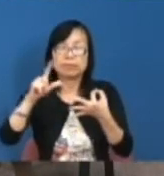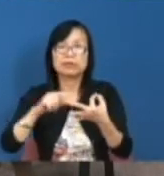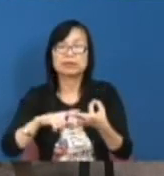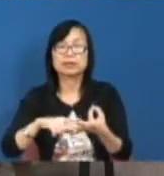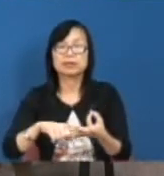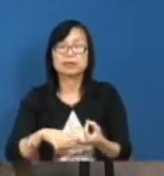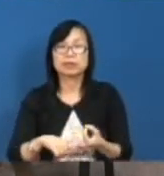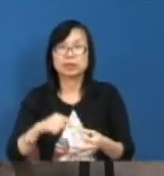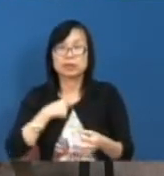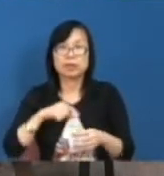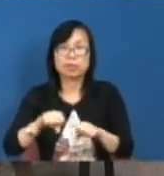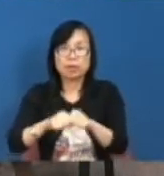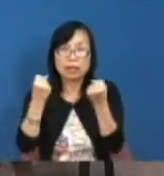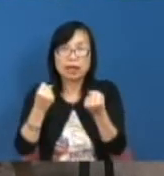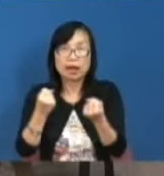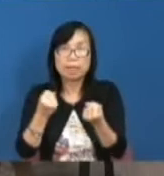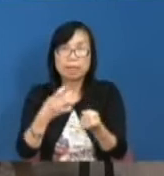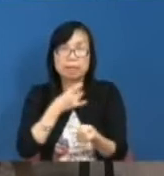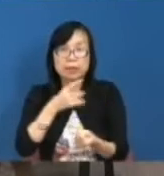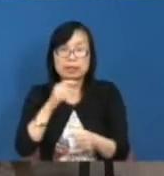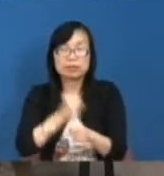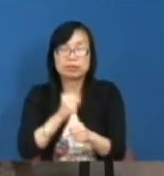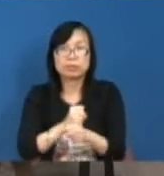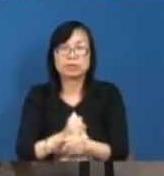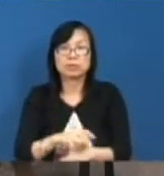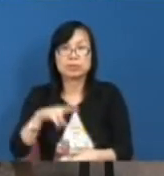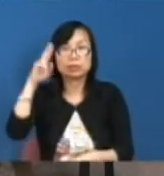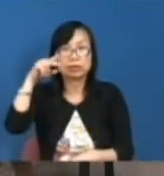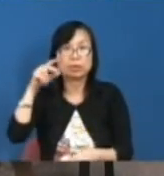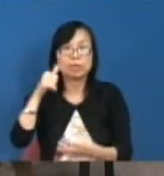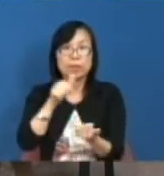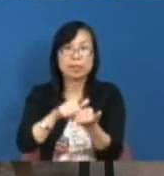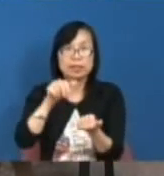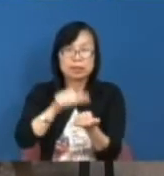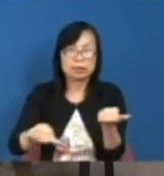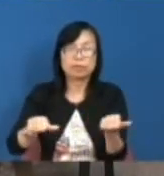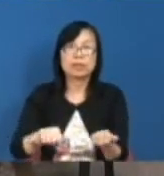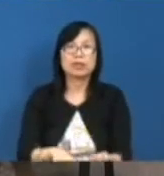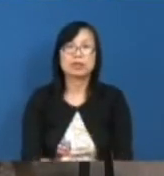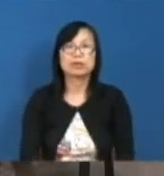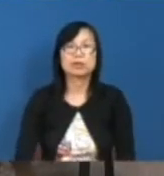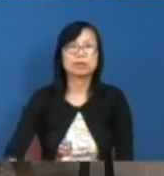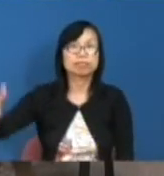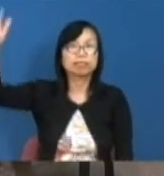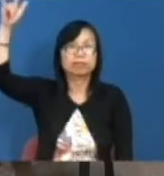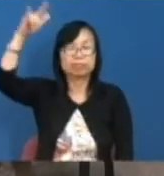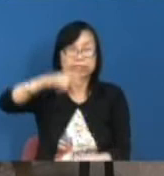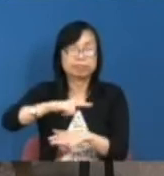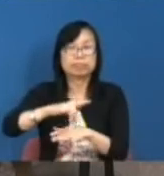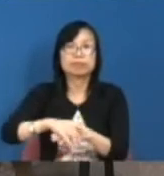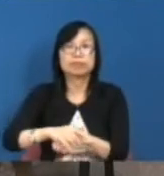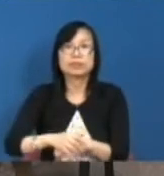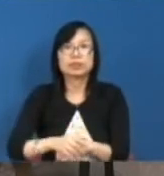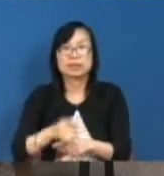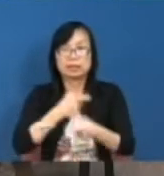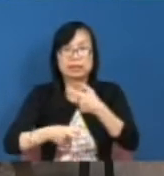就破格，未做過政治局委員都做咗政局常委，坐直升機上嚟噶嘛，阿哥。是不是